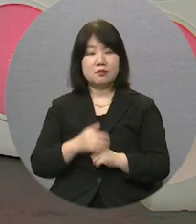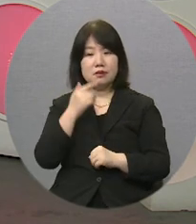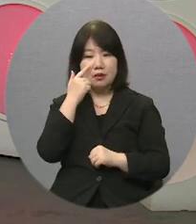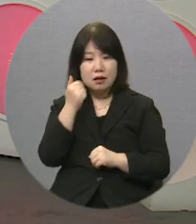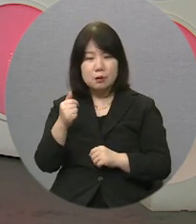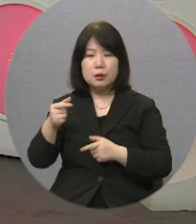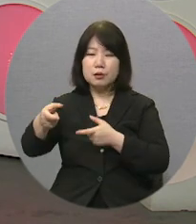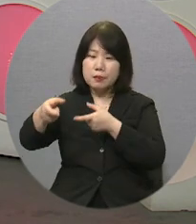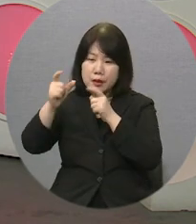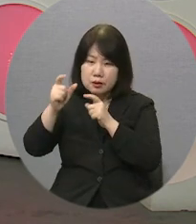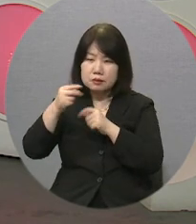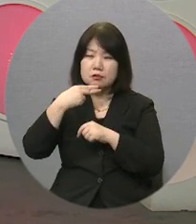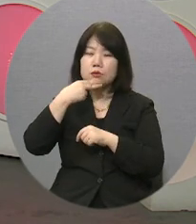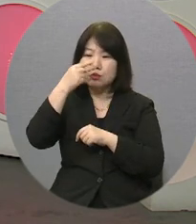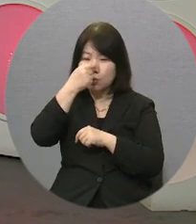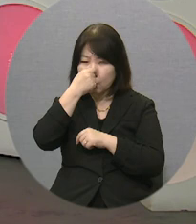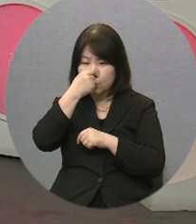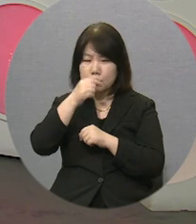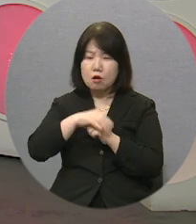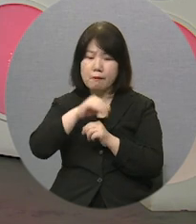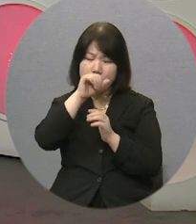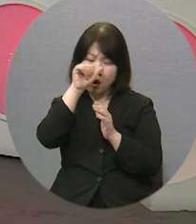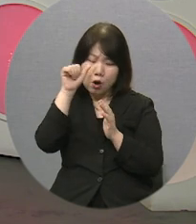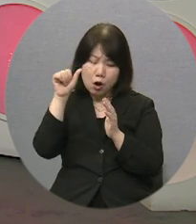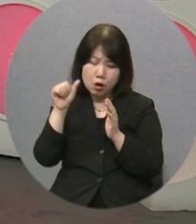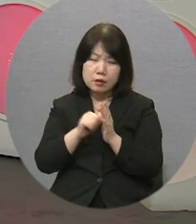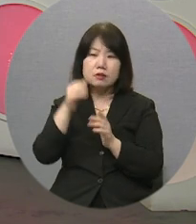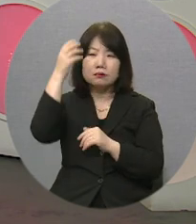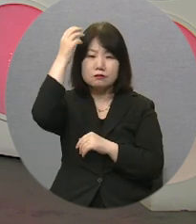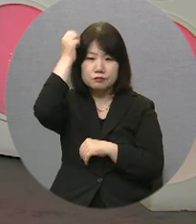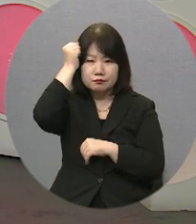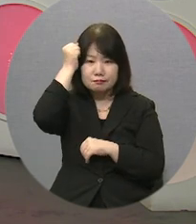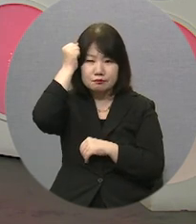아버지와 마신 소주 평생 잊지 못할 것 같습니다.